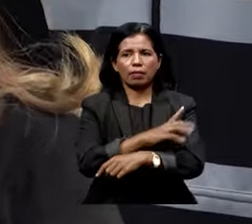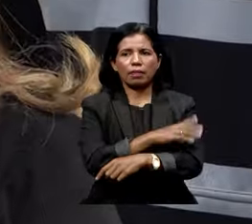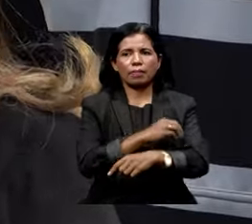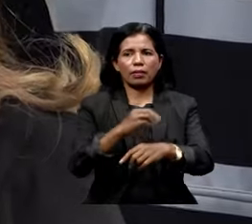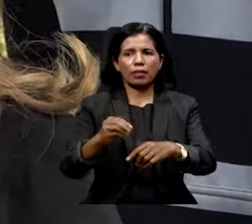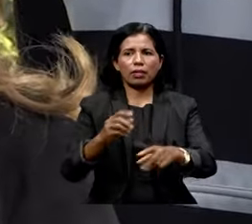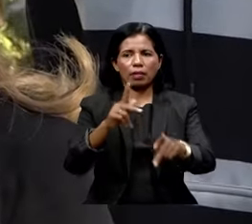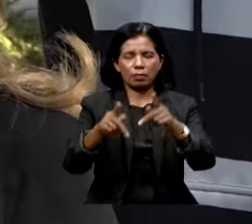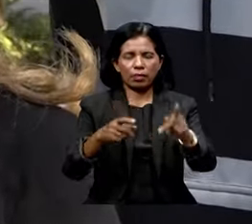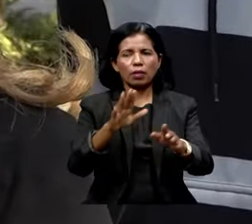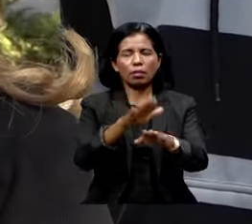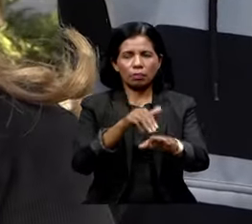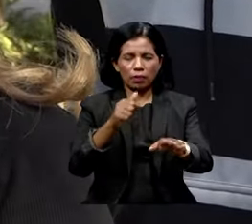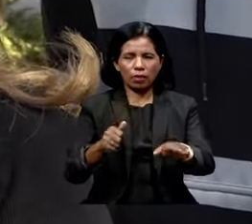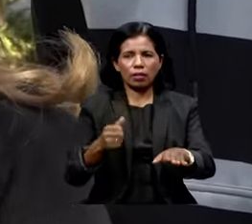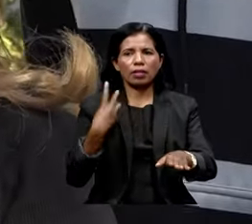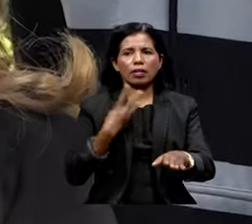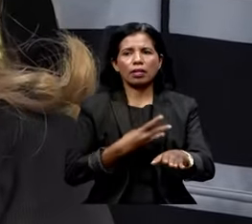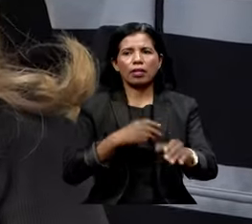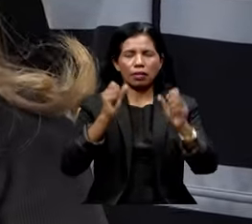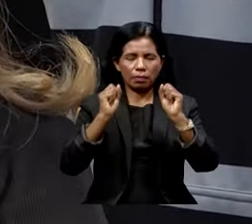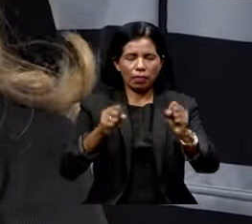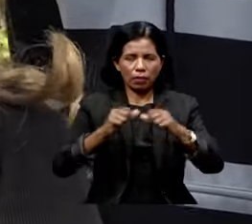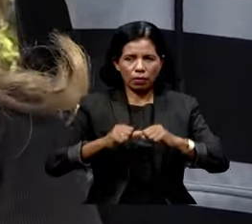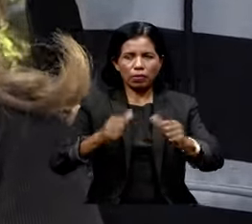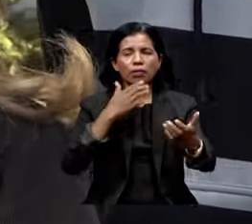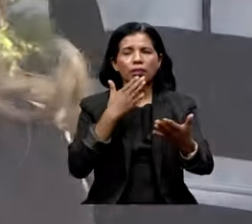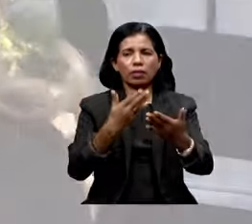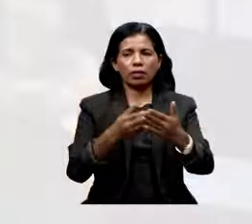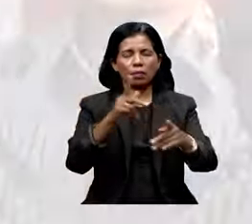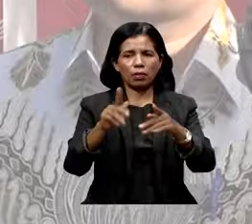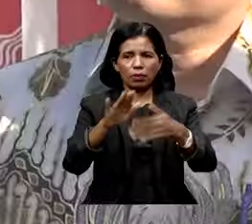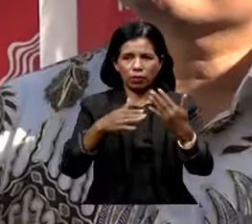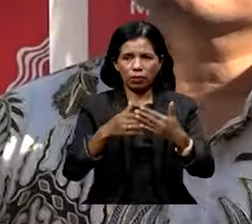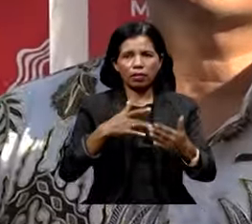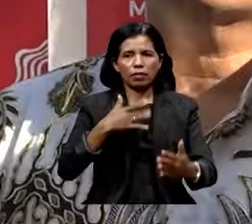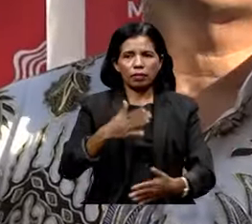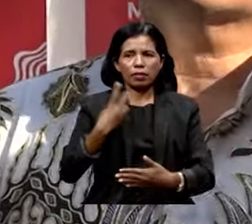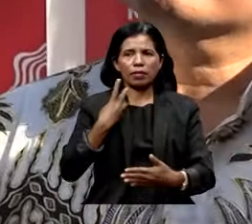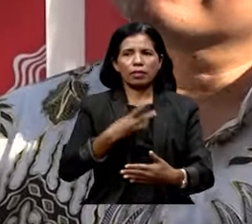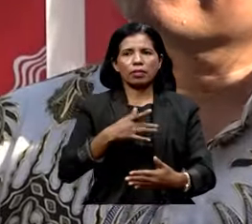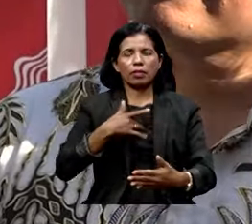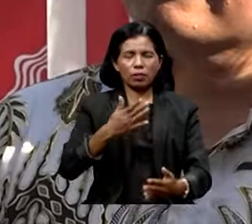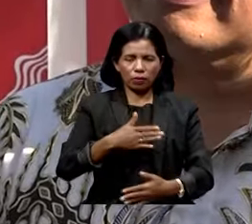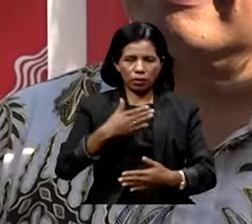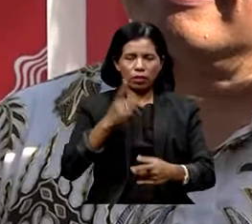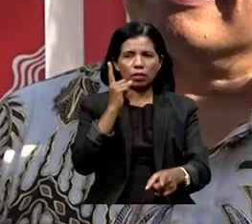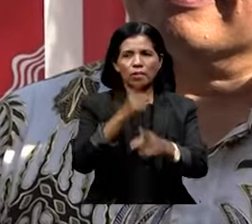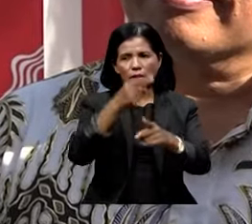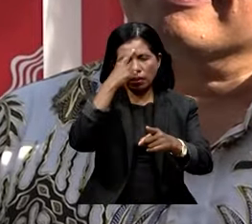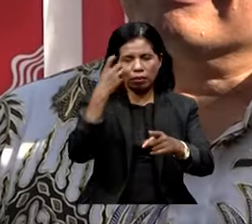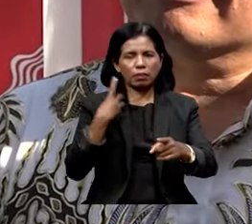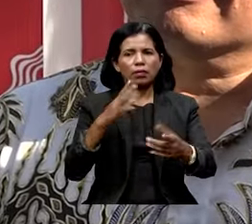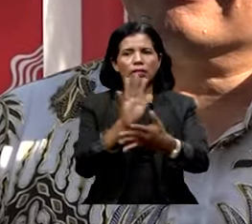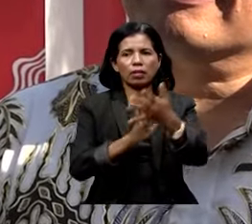Semua orang diundang gratis. Saya harap acaranya bisa berjalan dengan baik dan semua orang terhibur. Kami senti orgulio loh tambah kami bele